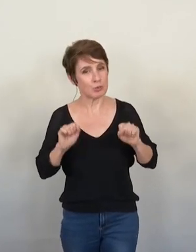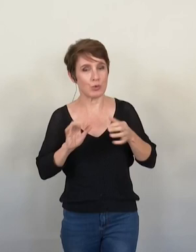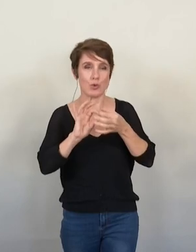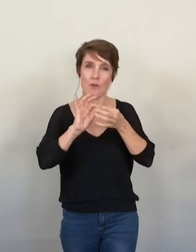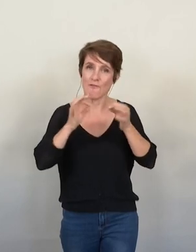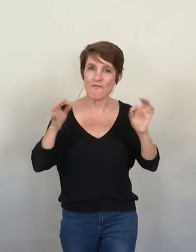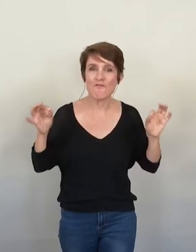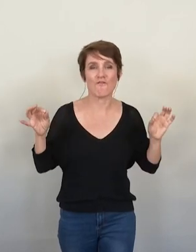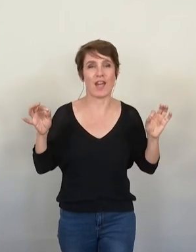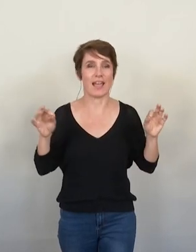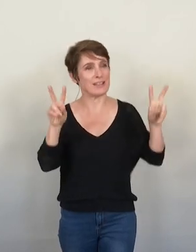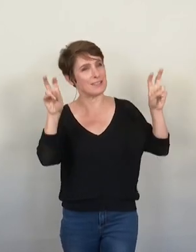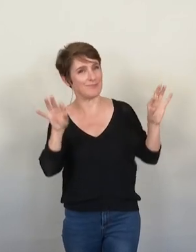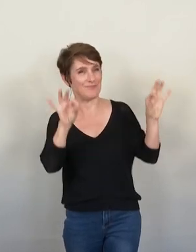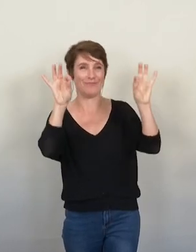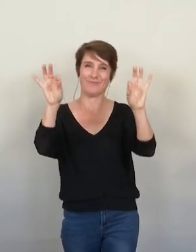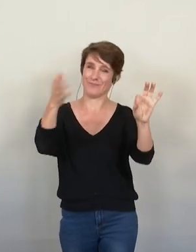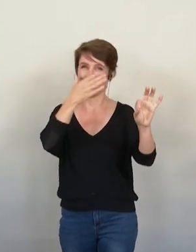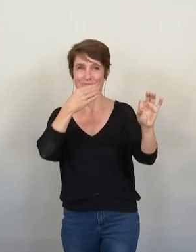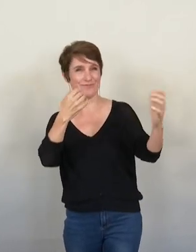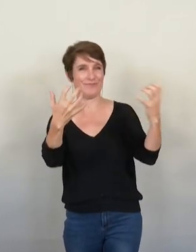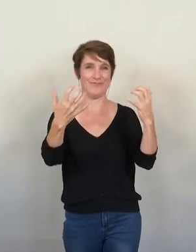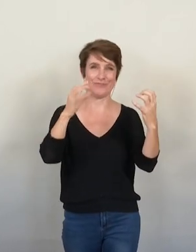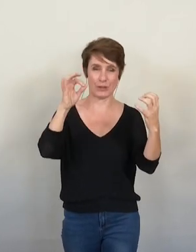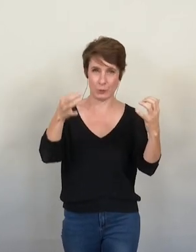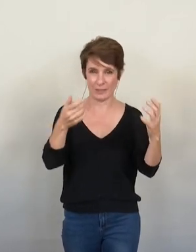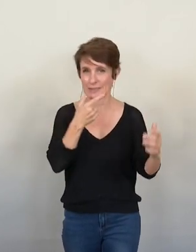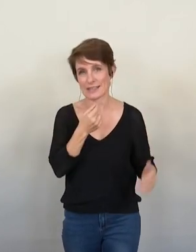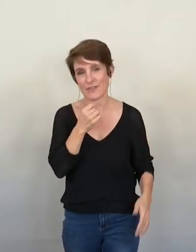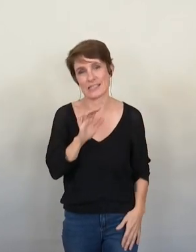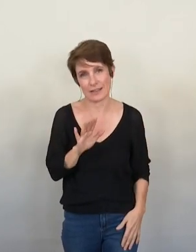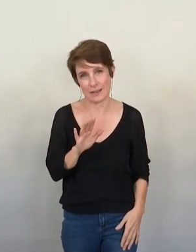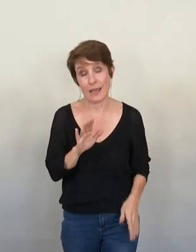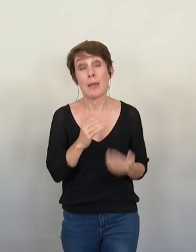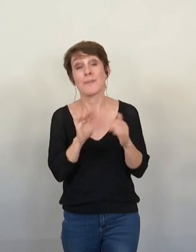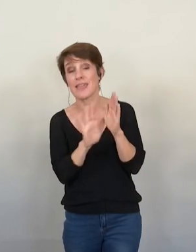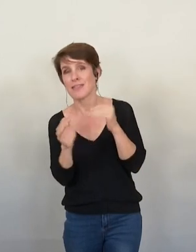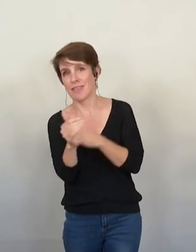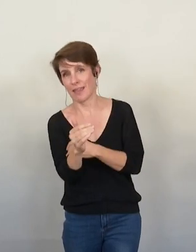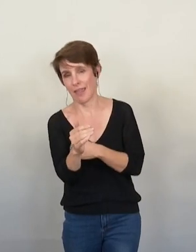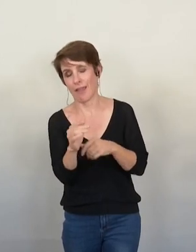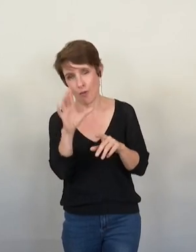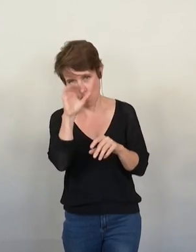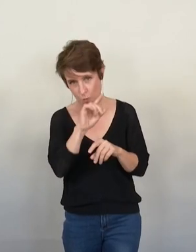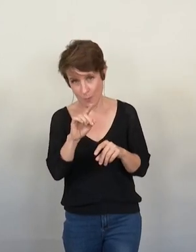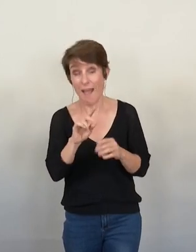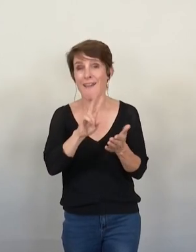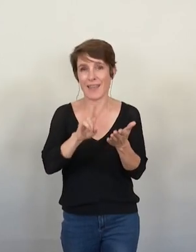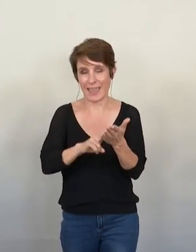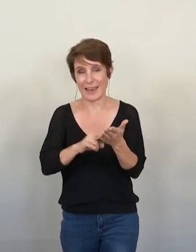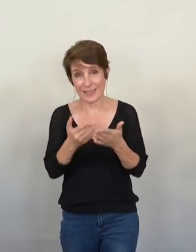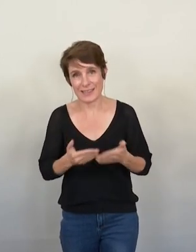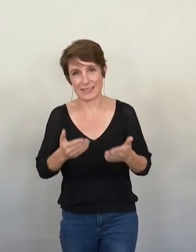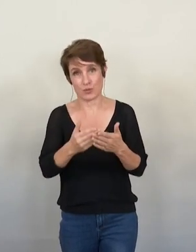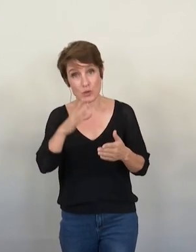faire des lettres d'intention euh mais par contre derrière il ne faut pas oublier qu'il y a des réalités humaines et qu'il y a des